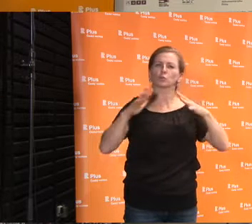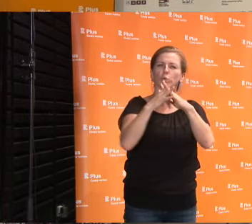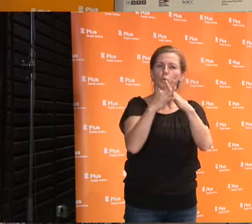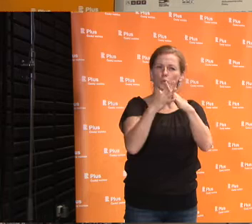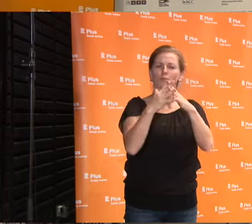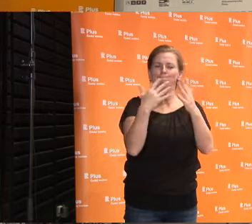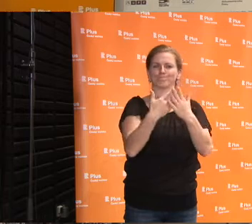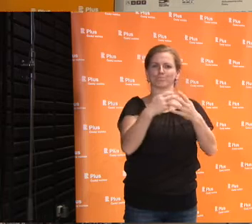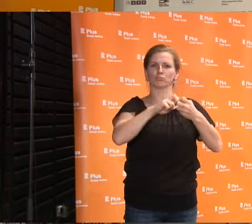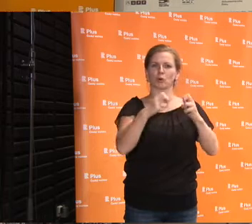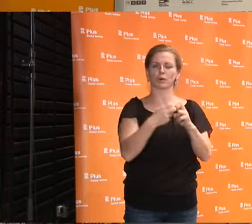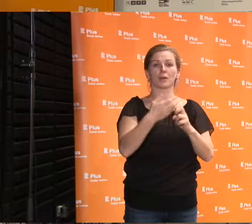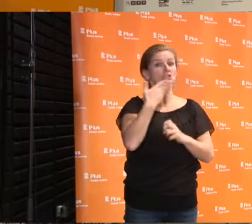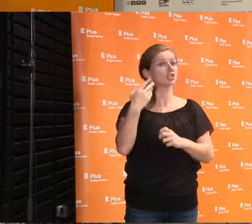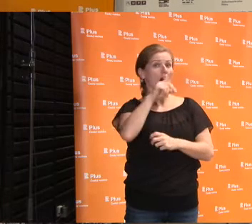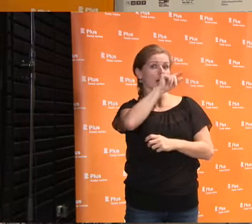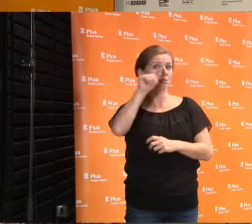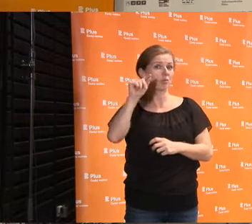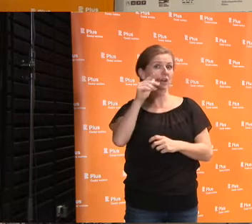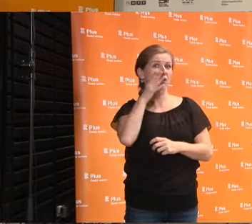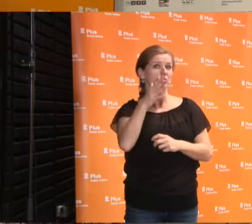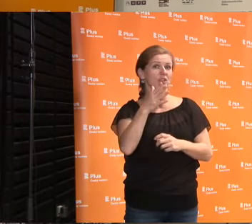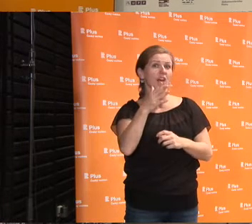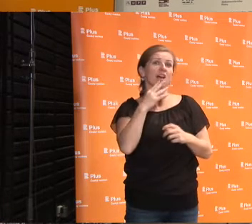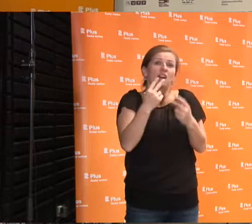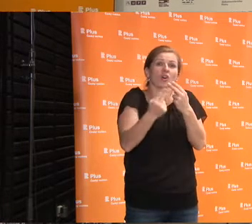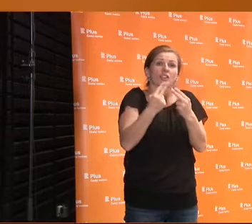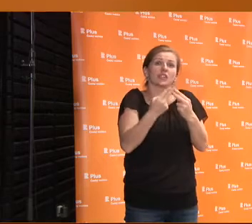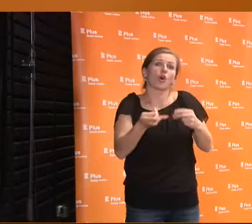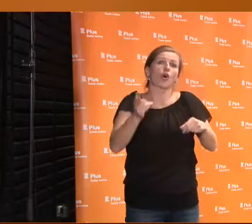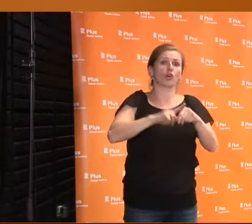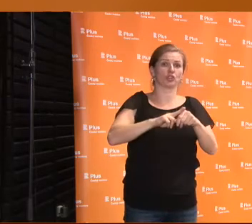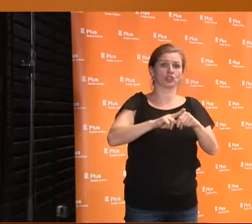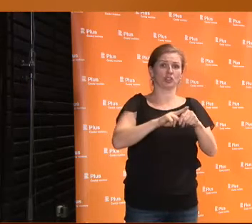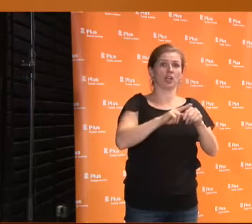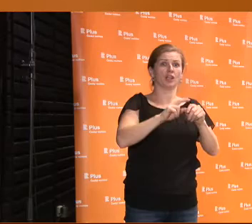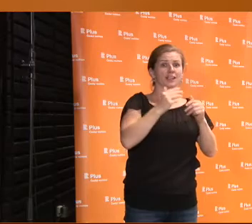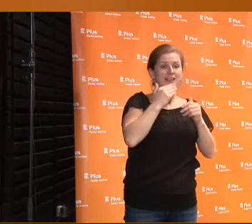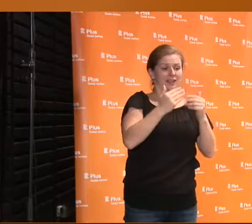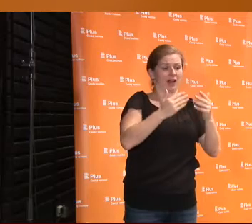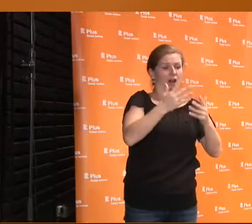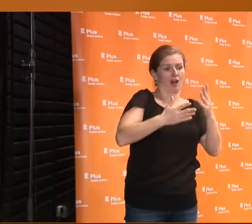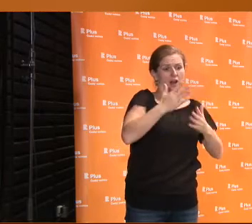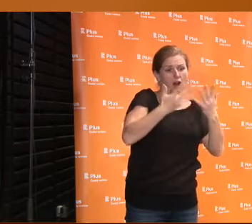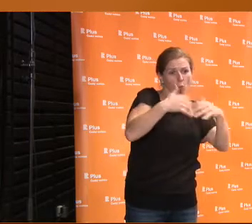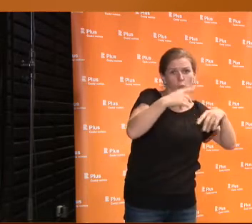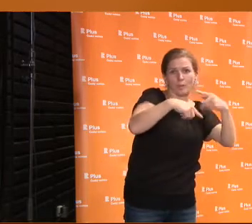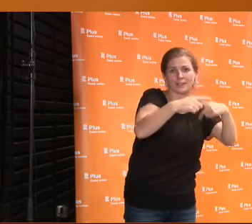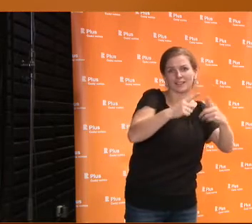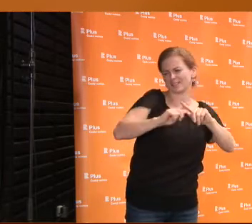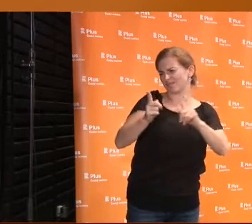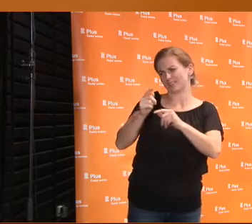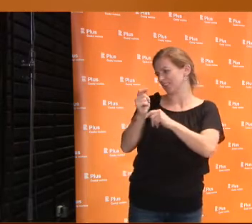že Česká republika bude ohrožena pravděpodobně automatizací více než jiné země. Existuje na to studie OECD,